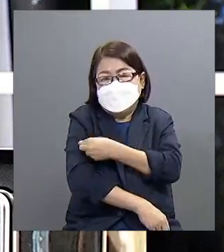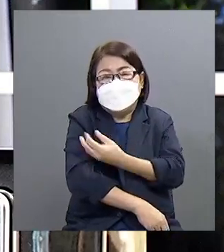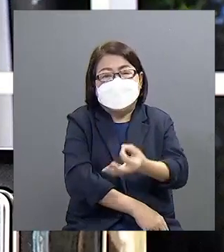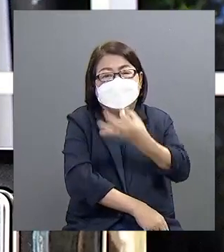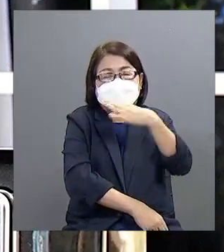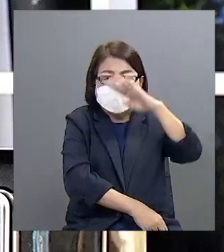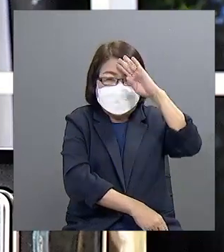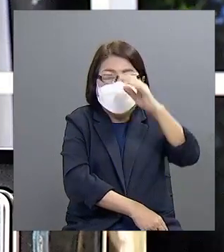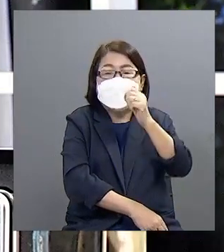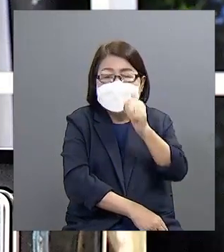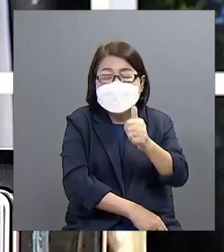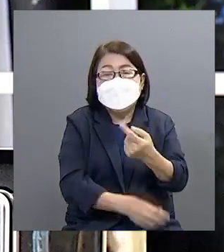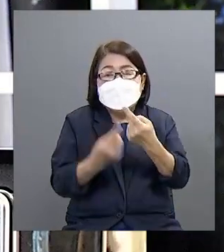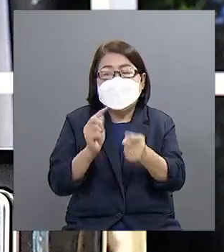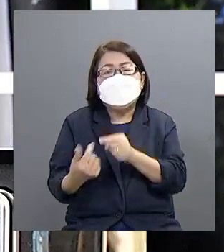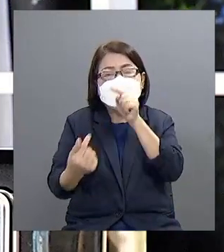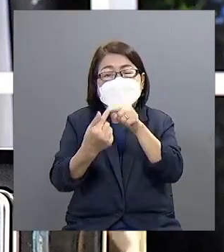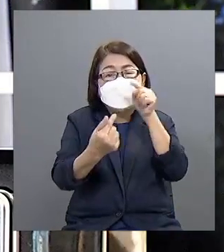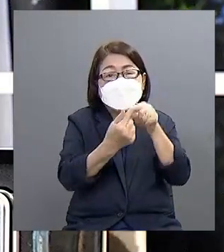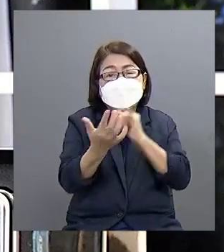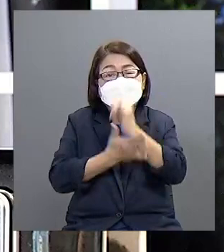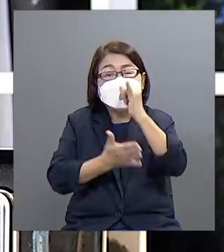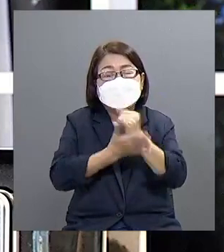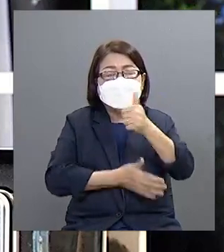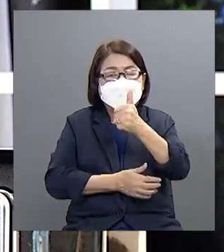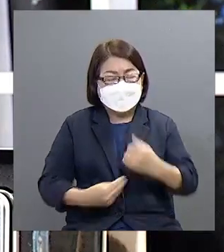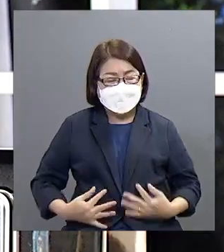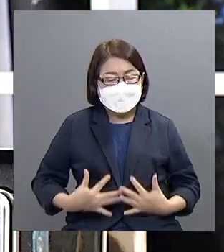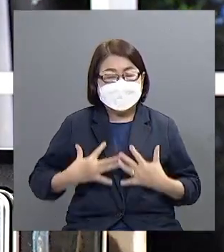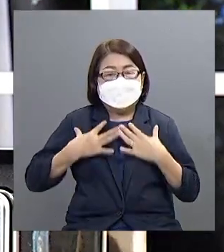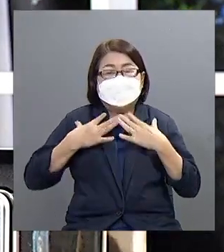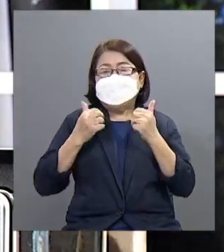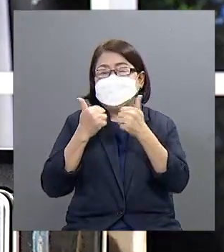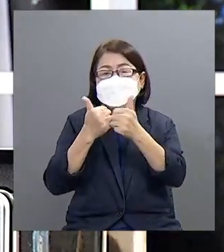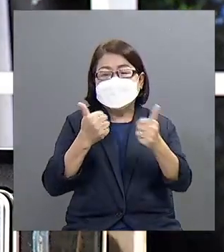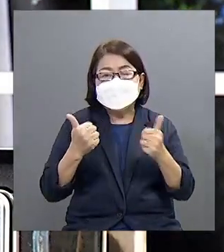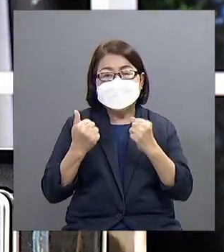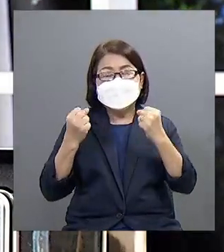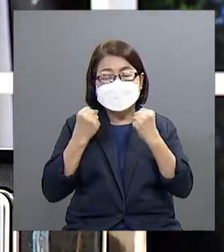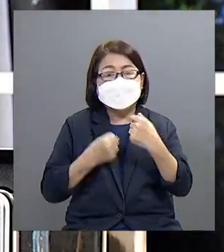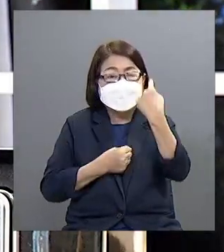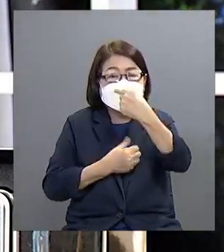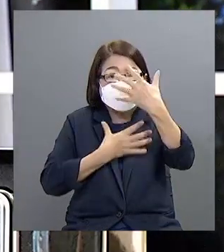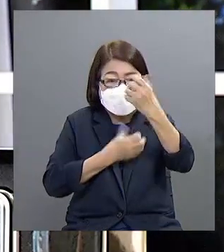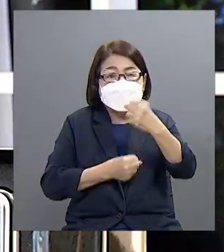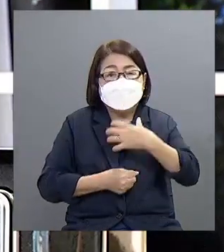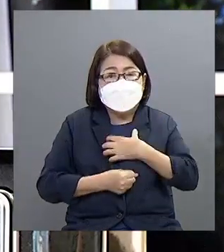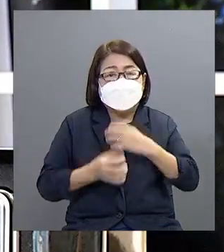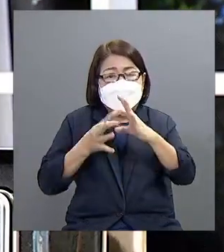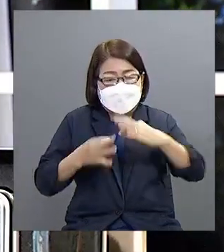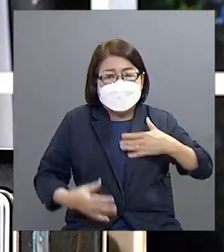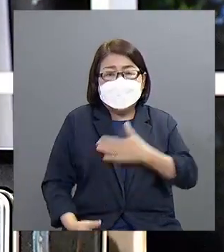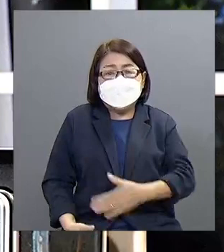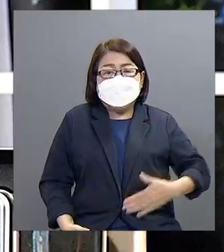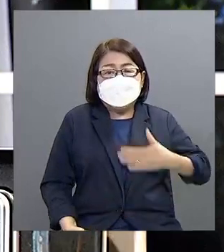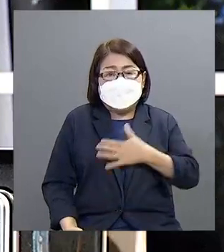าเกิดใช้อย่างถูกต้องถูกวิธีมันช่วยแล้วก็เกิดประโยชน์แน่นอนครับใครที่สนใจในเรื่องของการดูแลสุขภาพแบบองค์รวมโดยการ